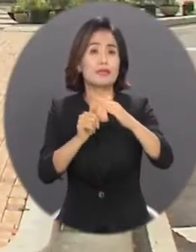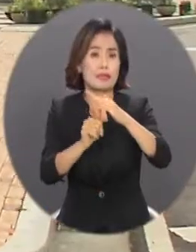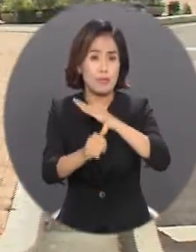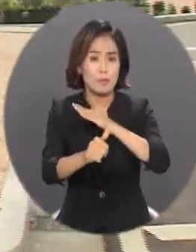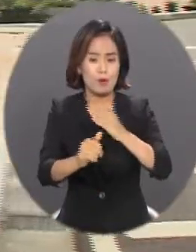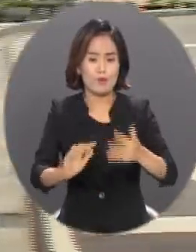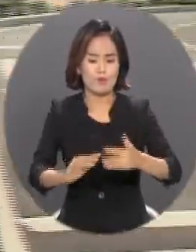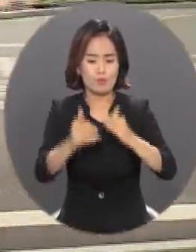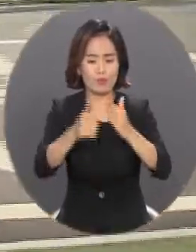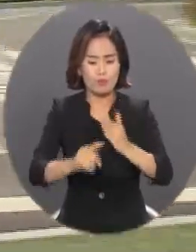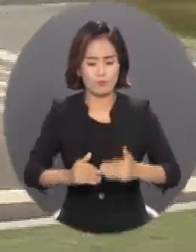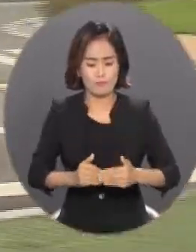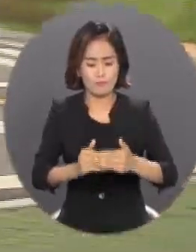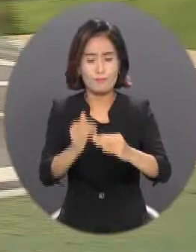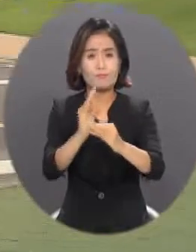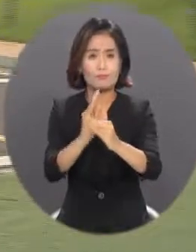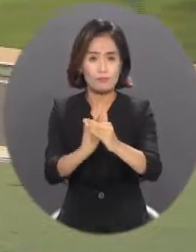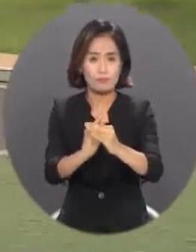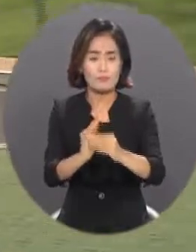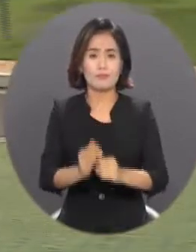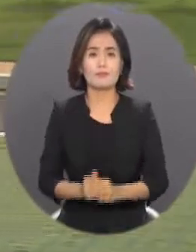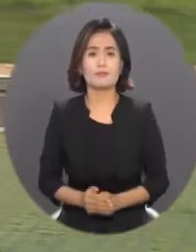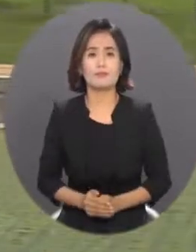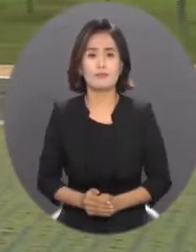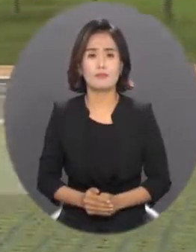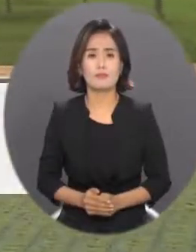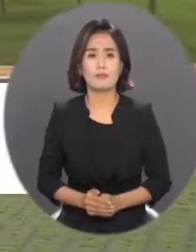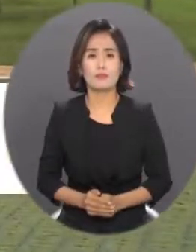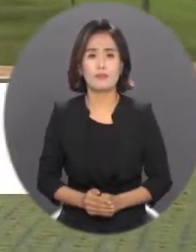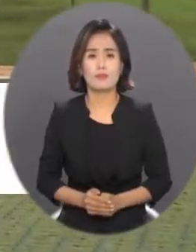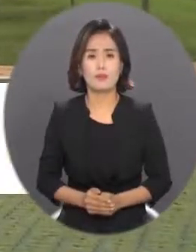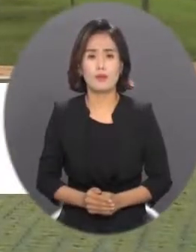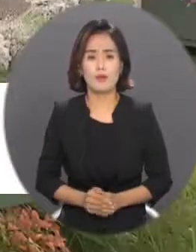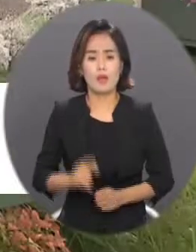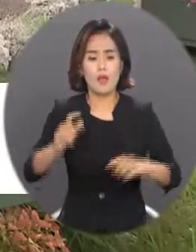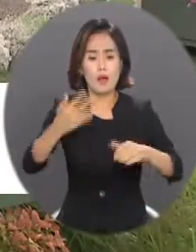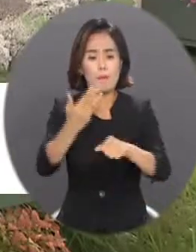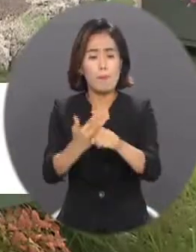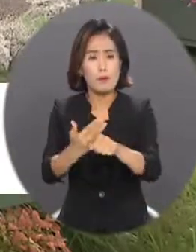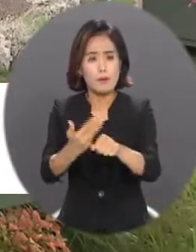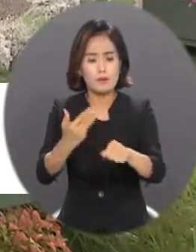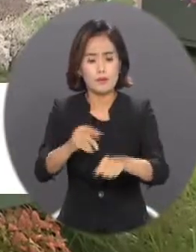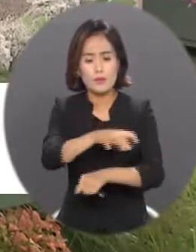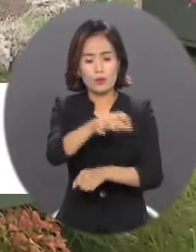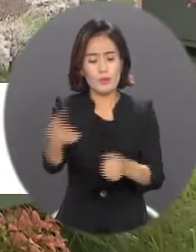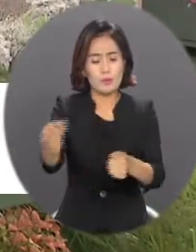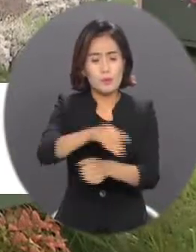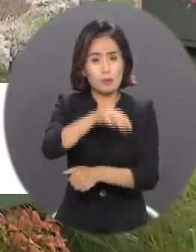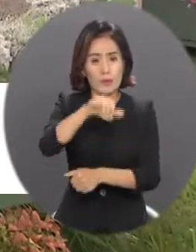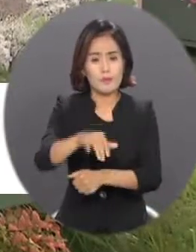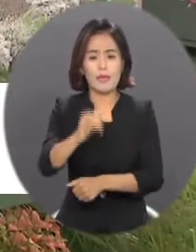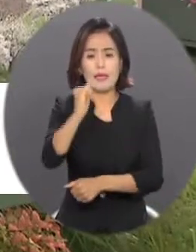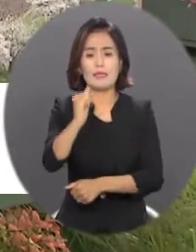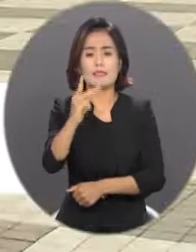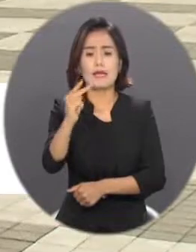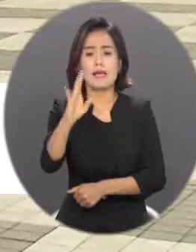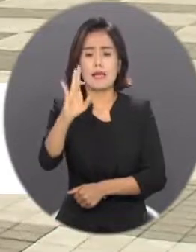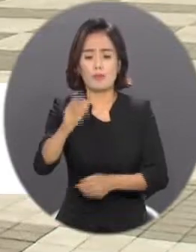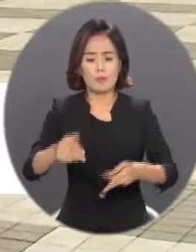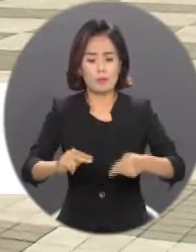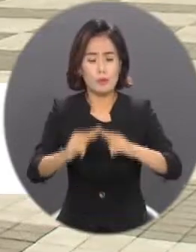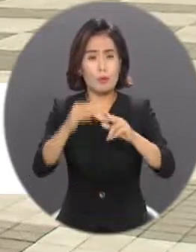상징하는 조형물 설치 사업을 추진 중에 있습니다. 대촌동은 8년 전 인근 매립장에 SLF 시설이